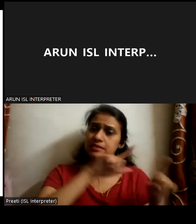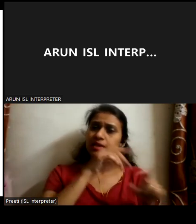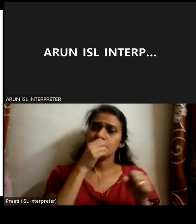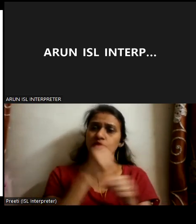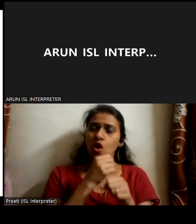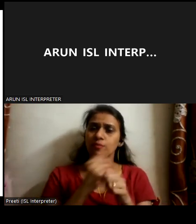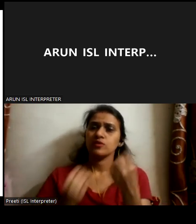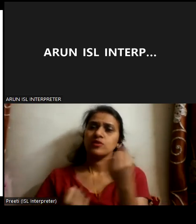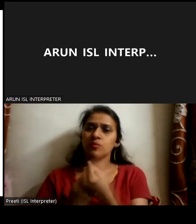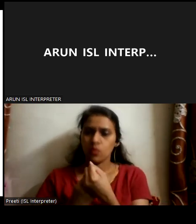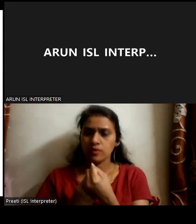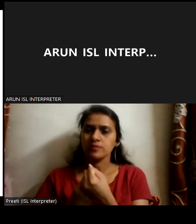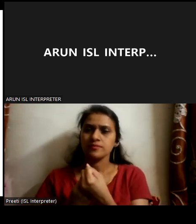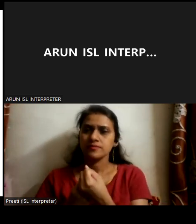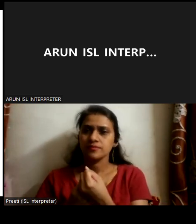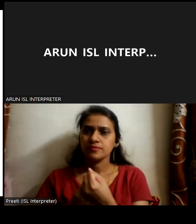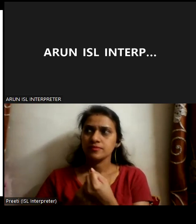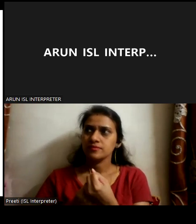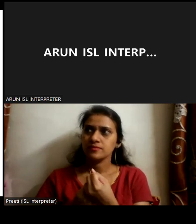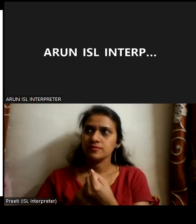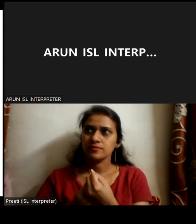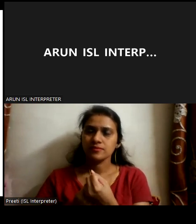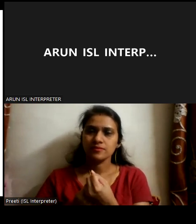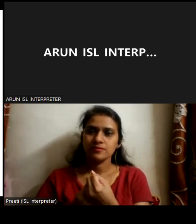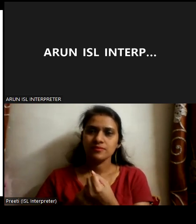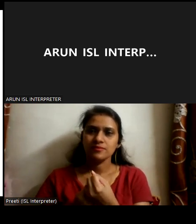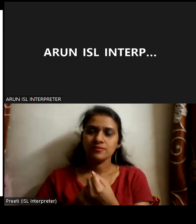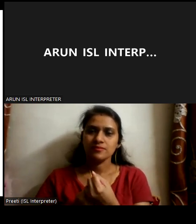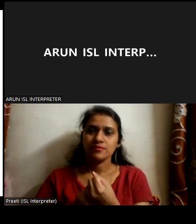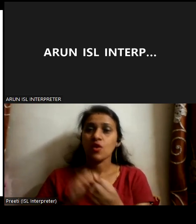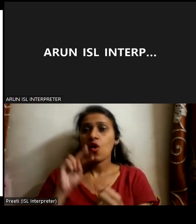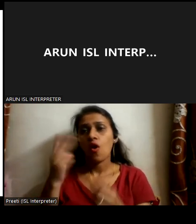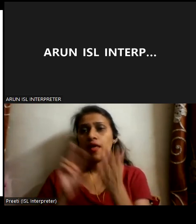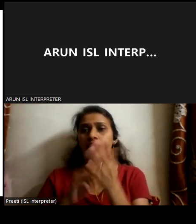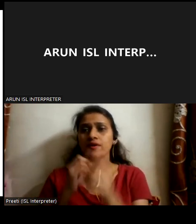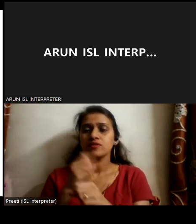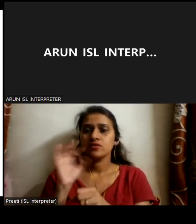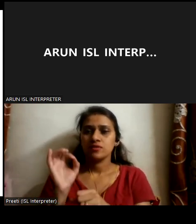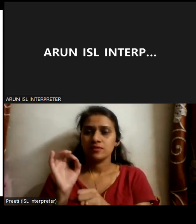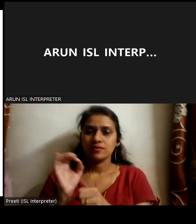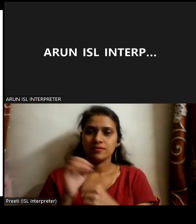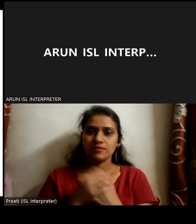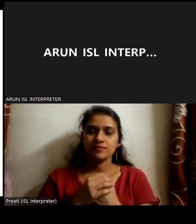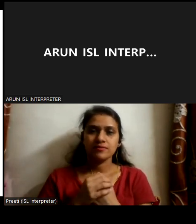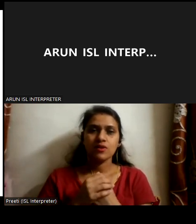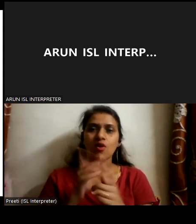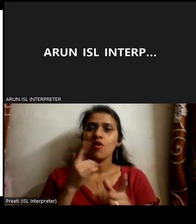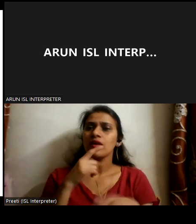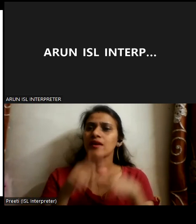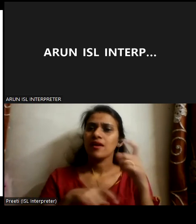हैं, या तो पूरी तरह से फिर ये एनजीओ या किसी कंपनी के कॉरपोरेट सोशल रिस्पॉन्सिबिलिटी